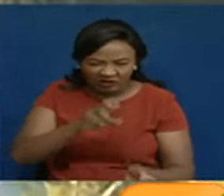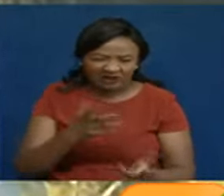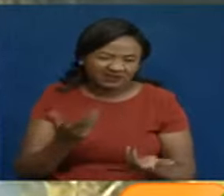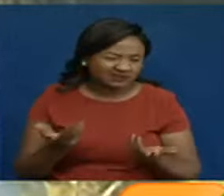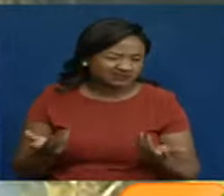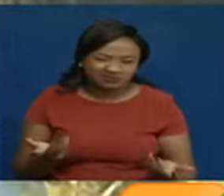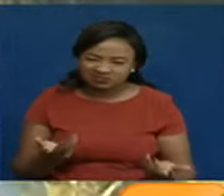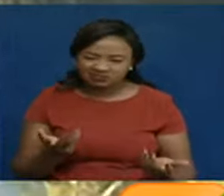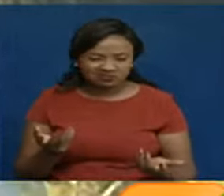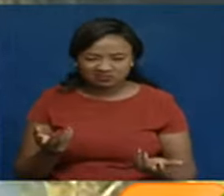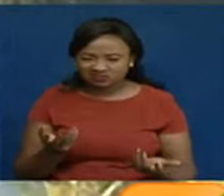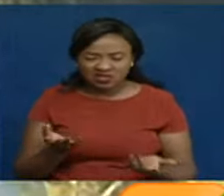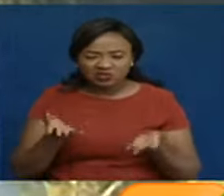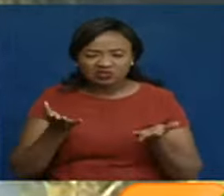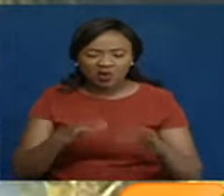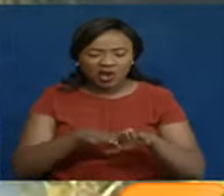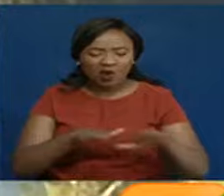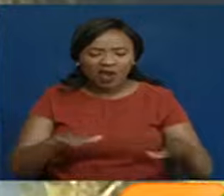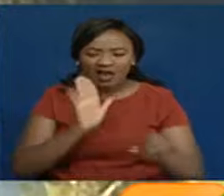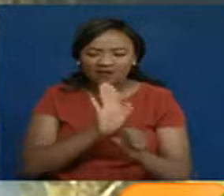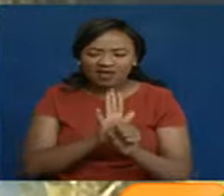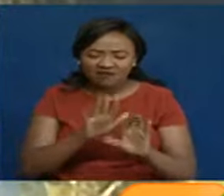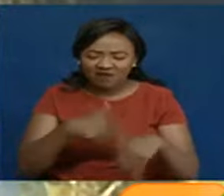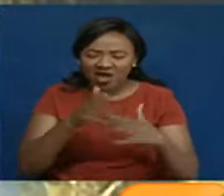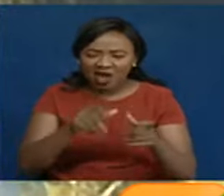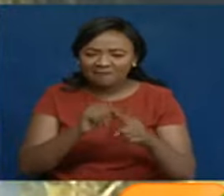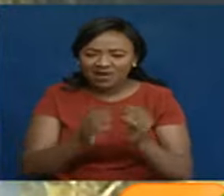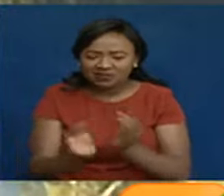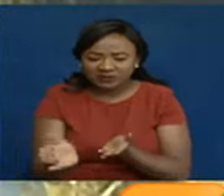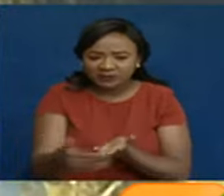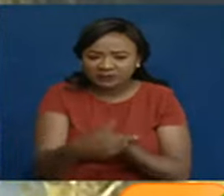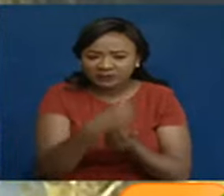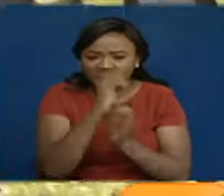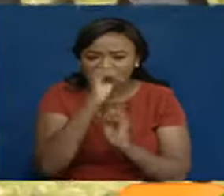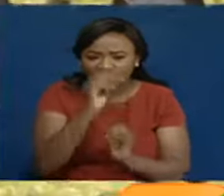mengi sasa yamesalia bila mazao kutokana na kero ya nyani.